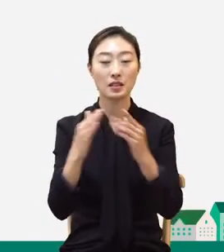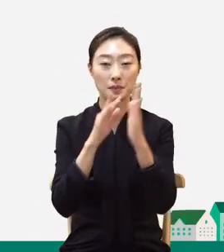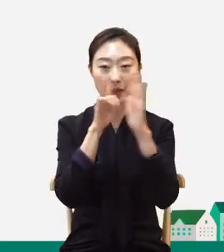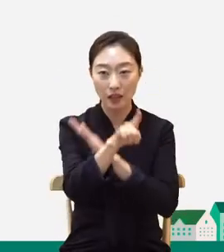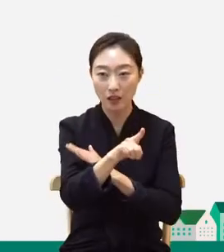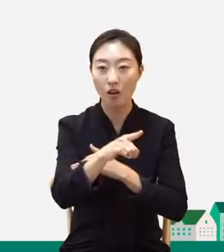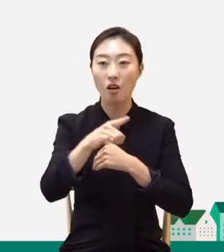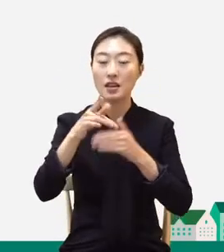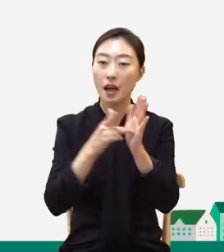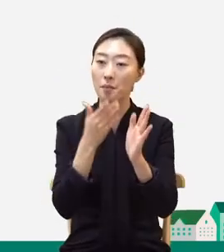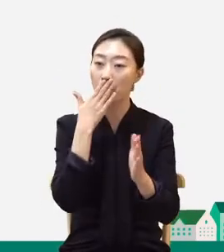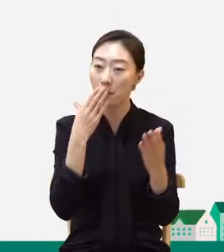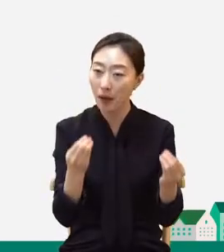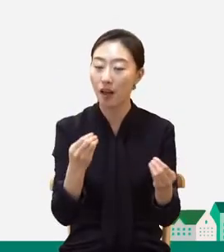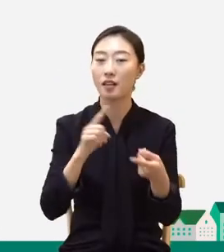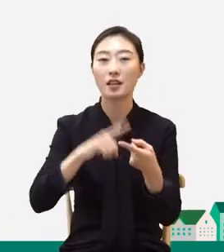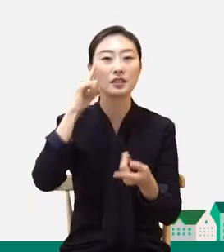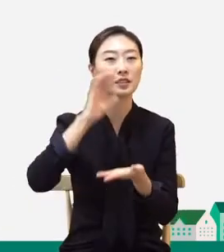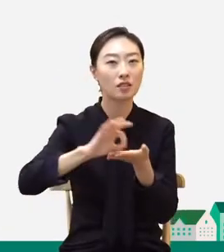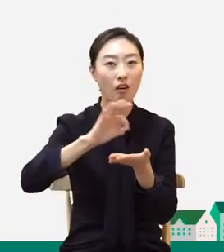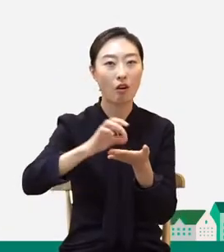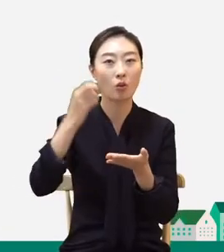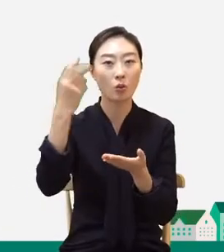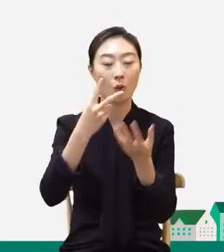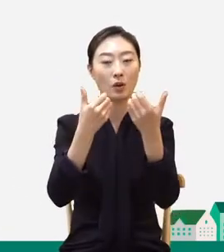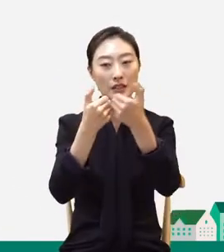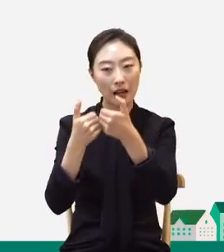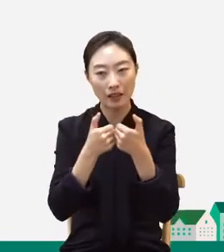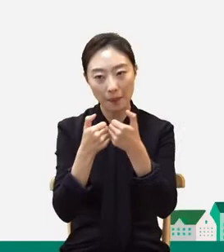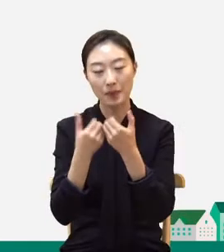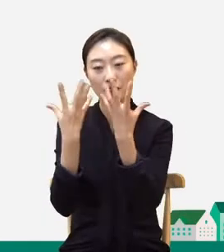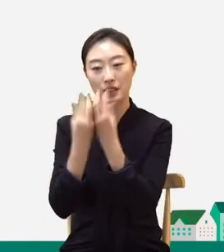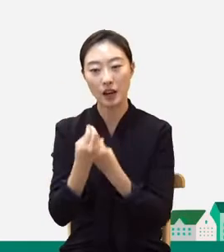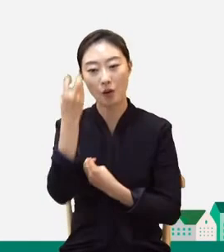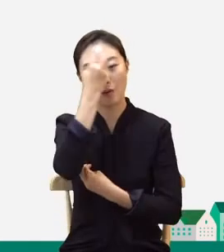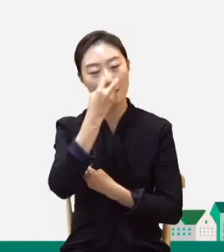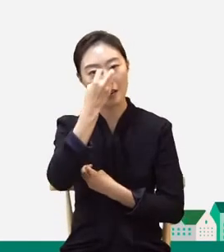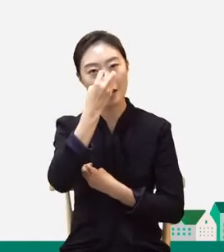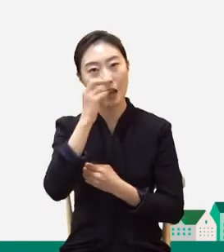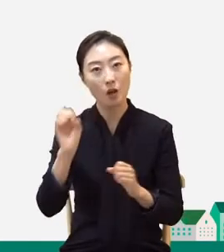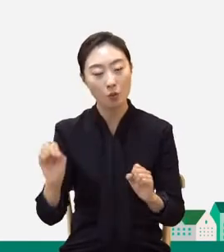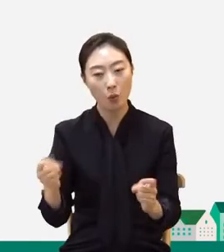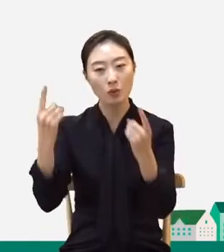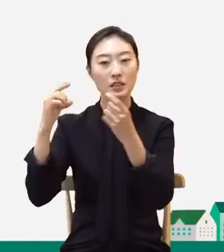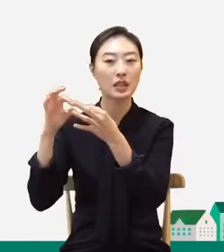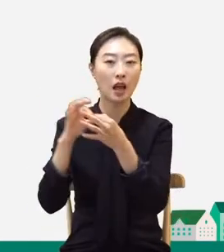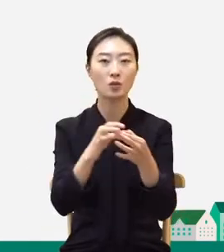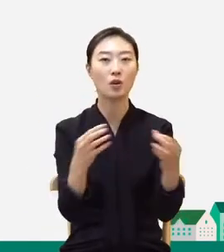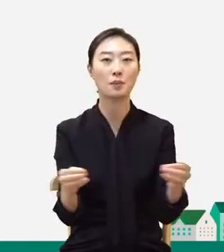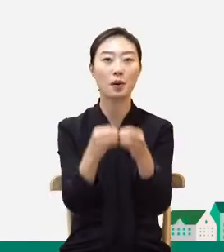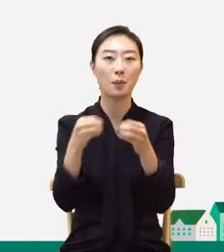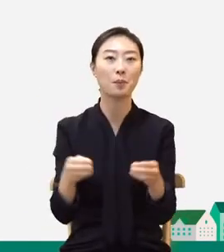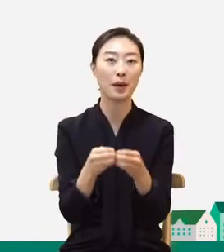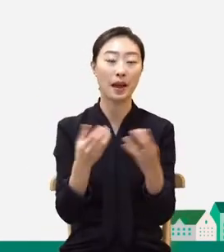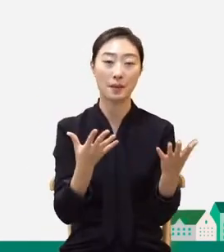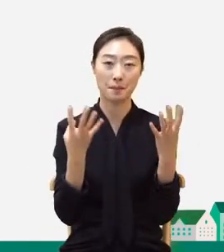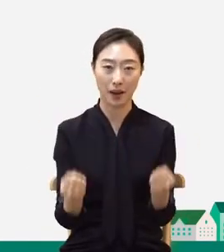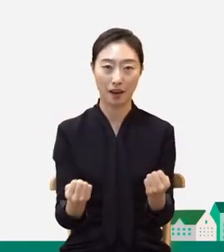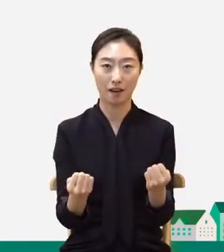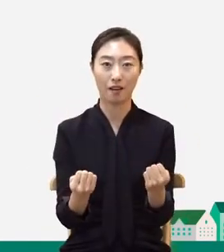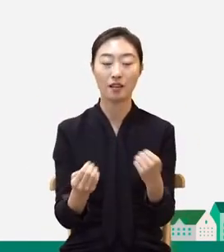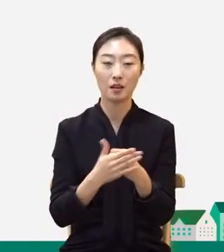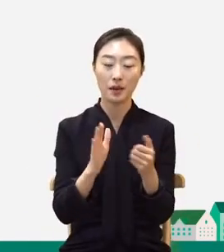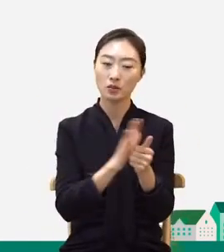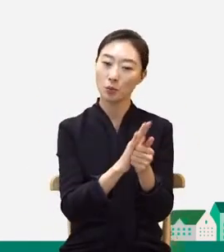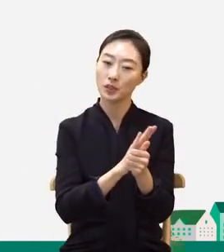이제 상담 및 기록하고 자원을 연계하는 사례 관리 업무가 이제 동시다발적으로 이루어지다 보니까 저희가 이런 그 서비스